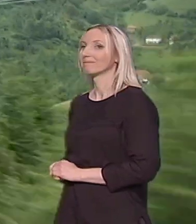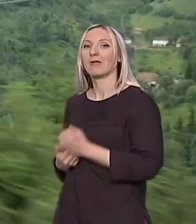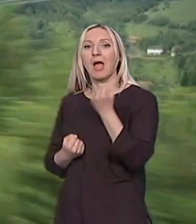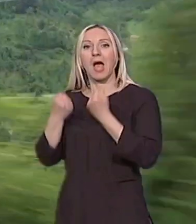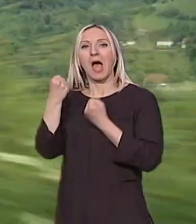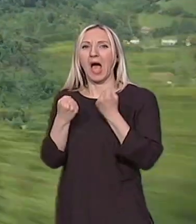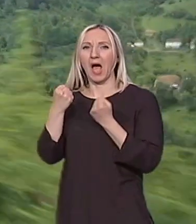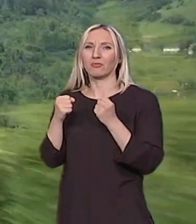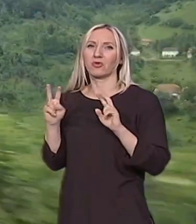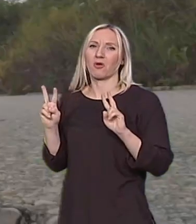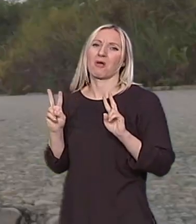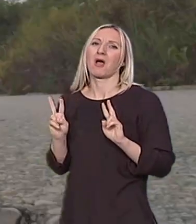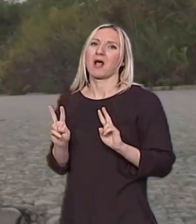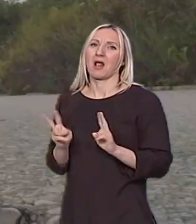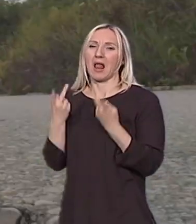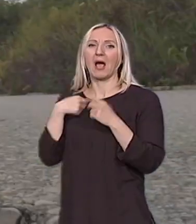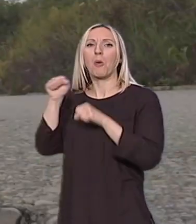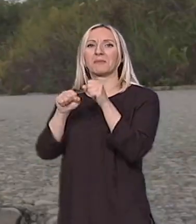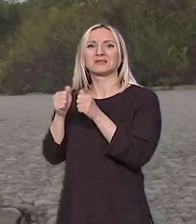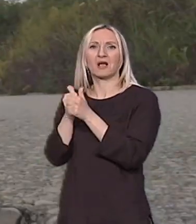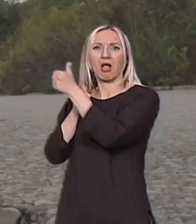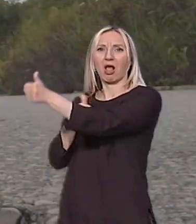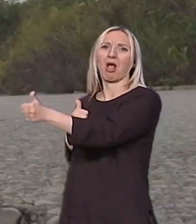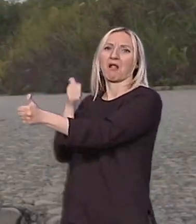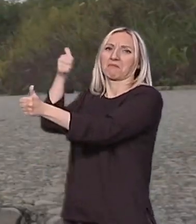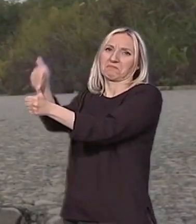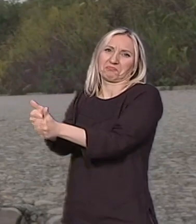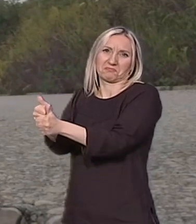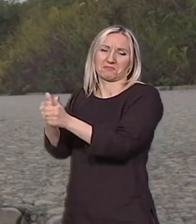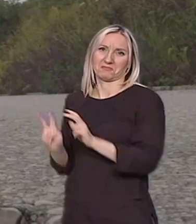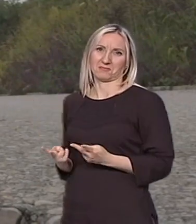Automobilom smo lako nadoknadili za ostatak za biciklistima.